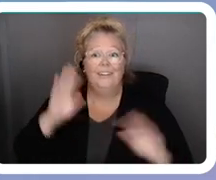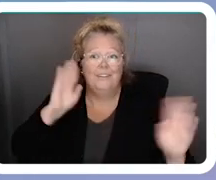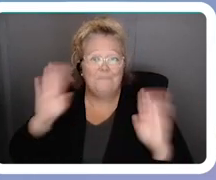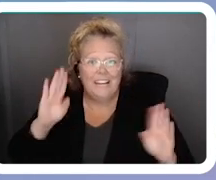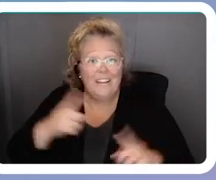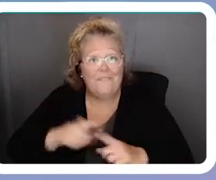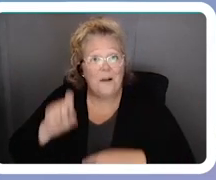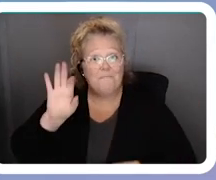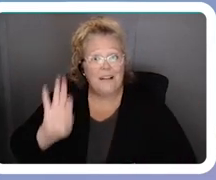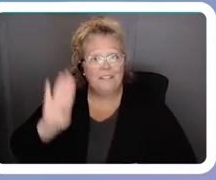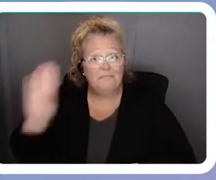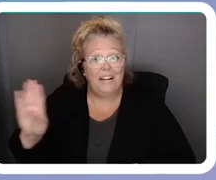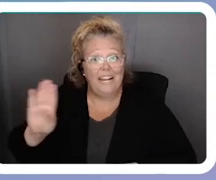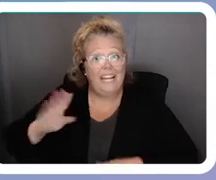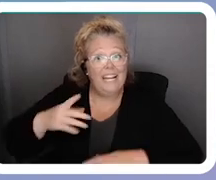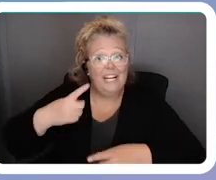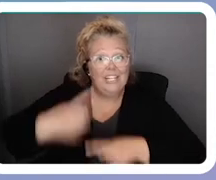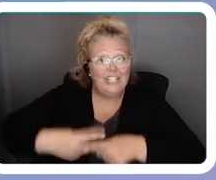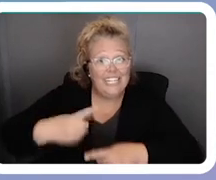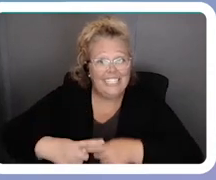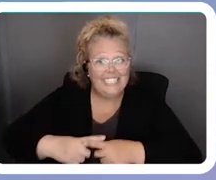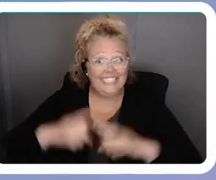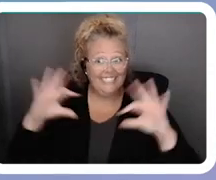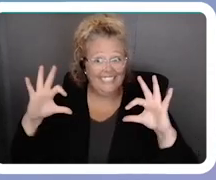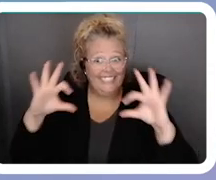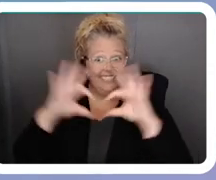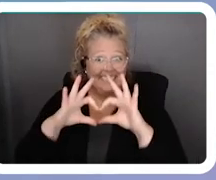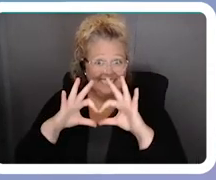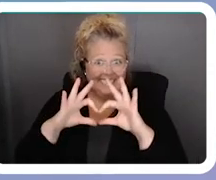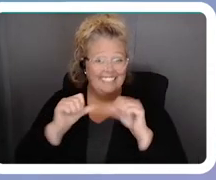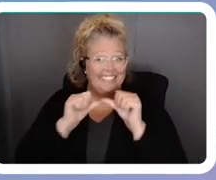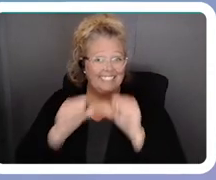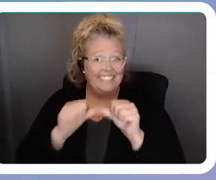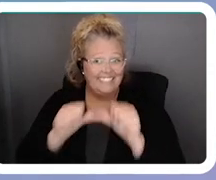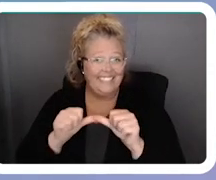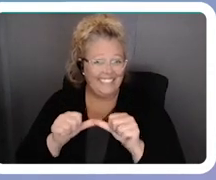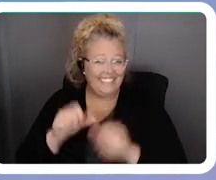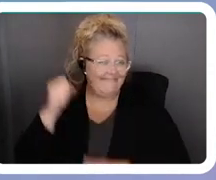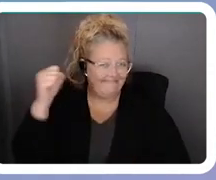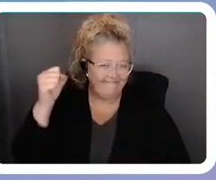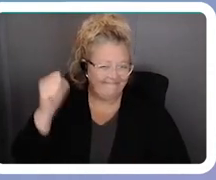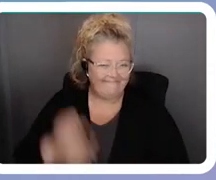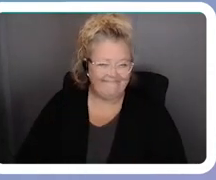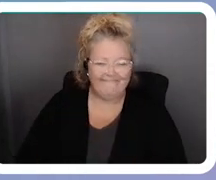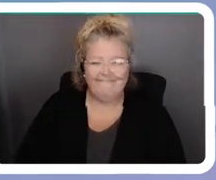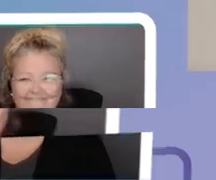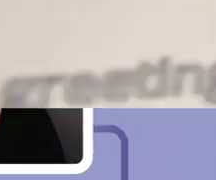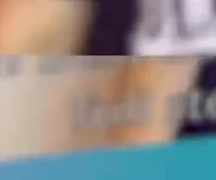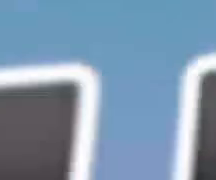Πολλούς χαιρετισμού από τα Best Buddies τη Ελλάδα και συνεχίσουμε δυναμικά.